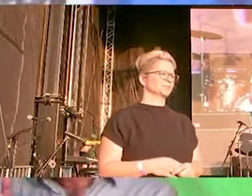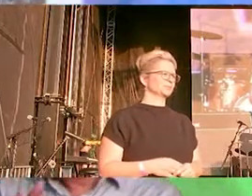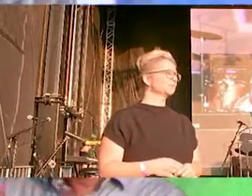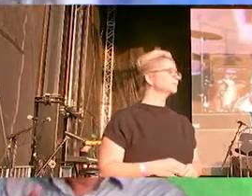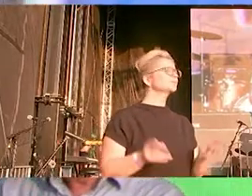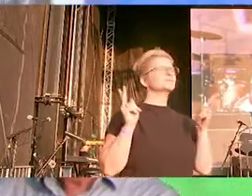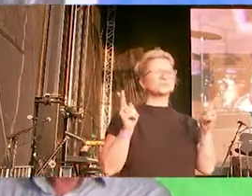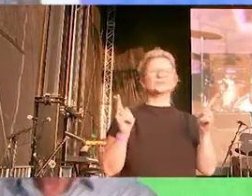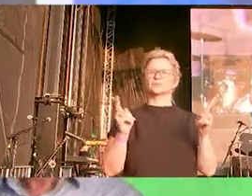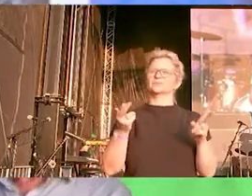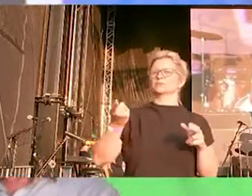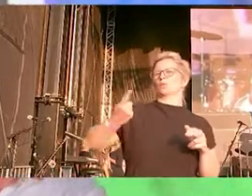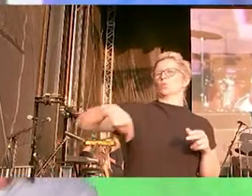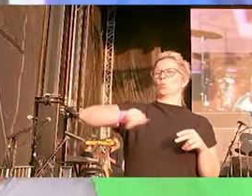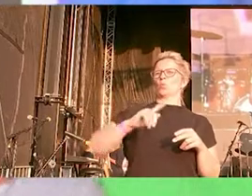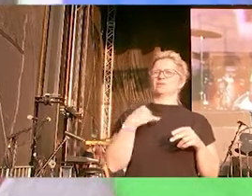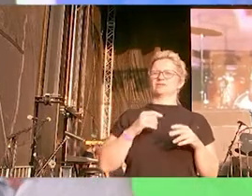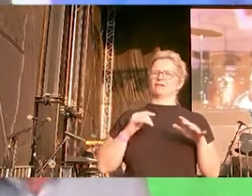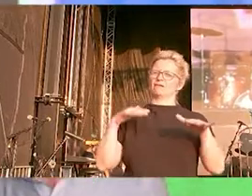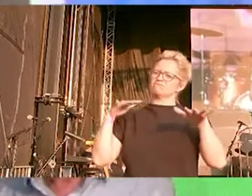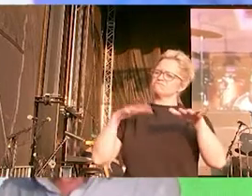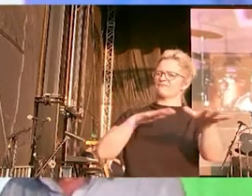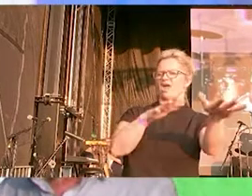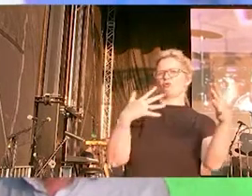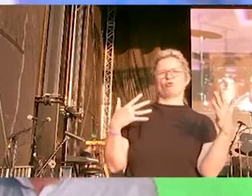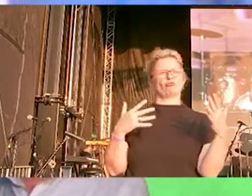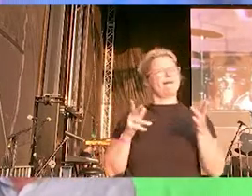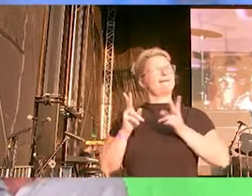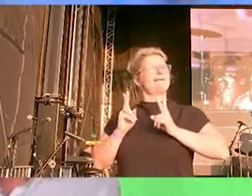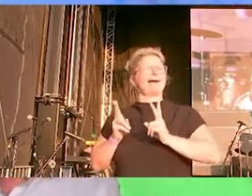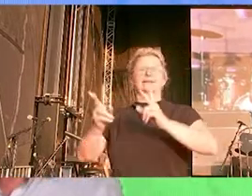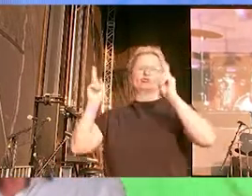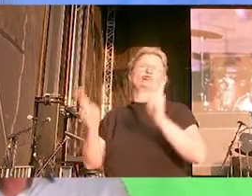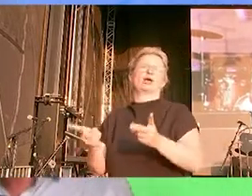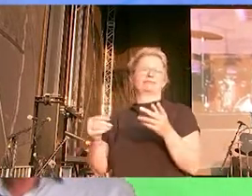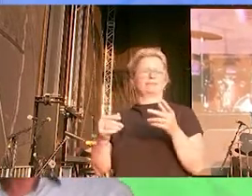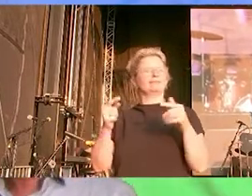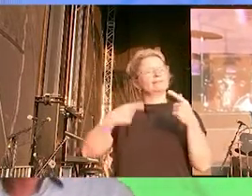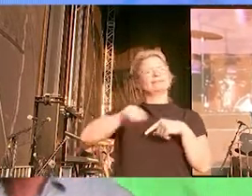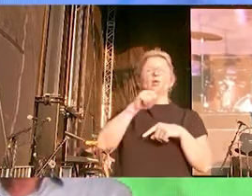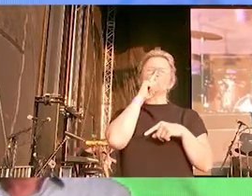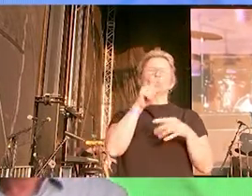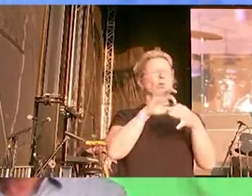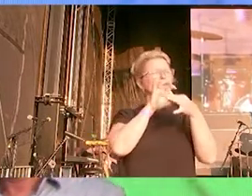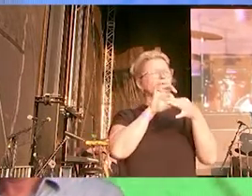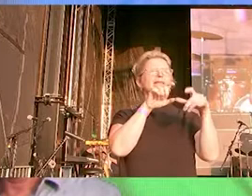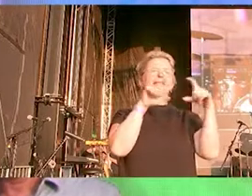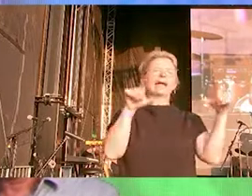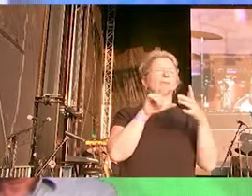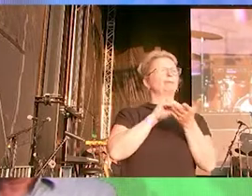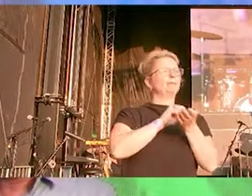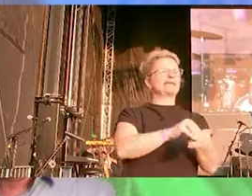Unsere Bewegung Recht auf Stadt ist vielfältig und wir begegnen uns nicht nur bei Fragen um Kämpfe um